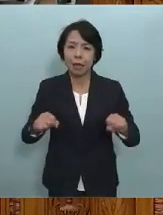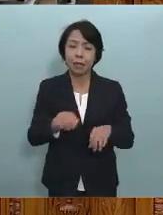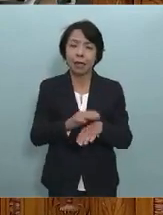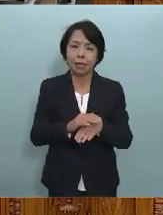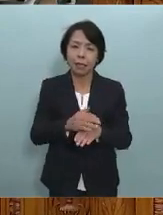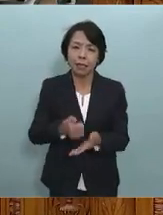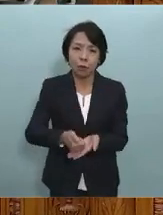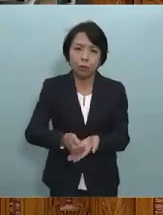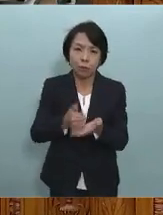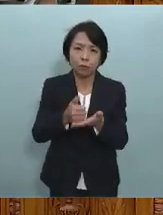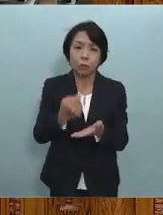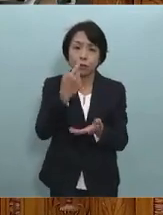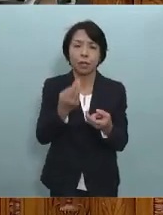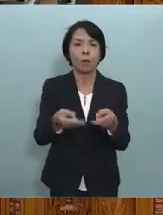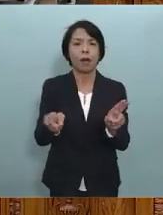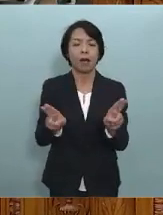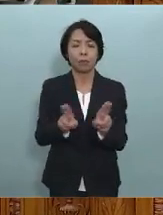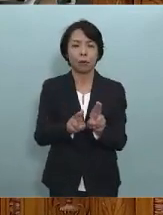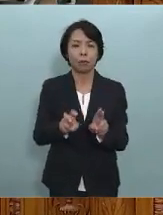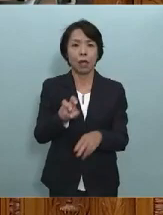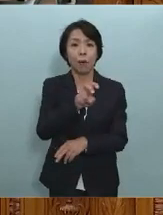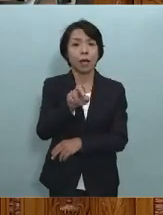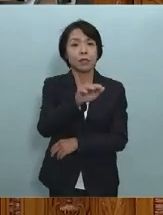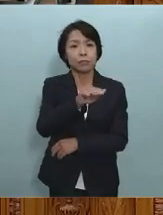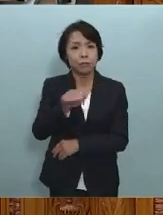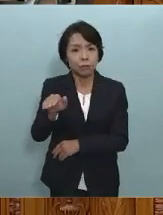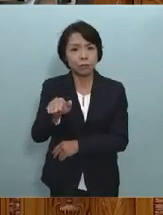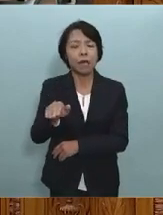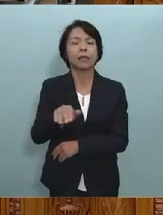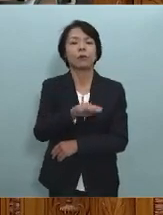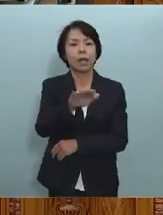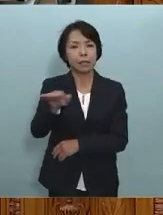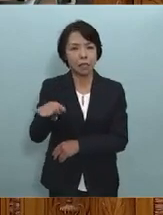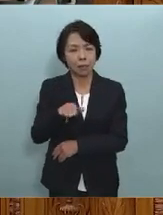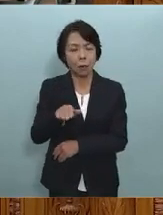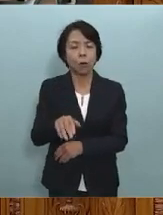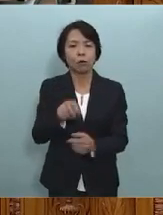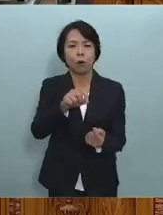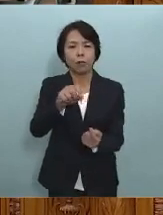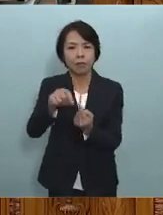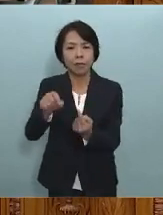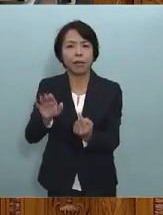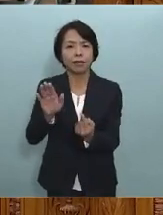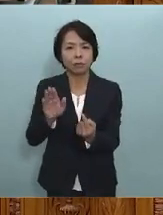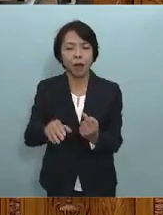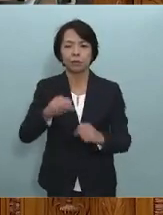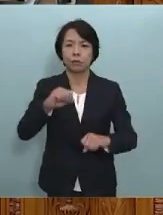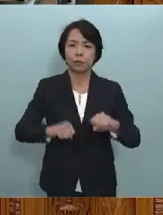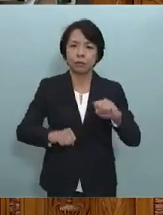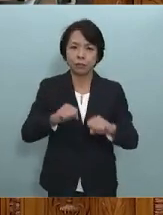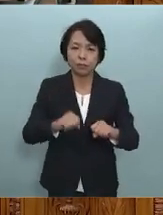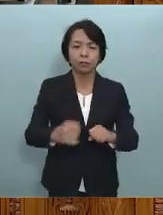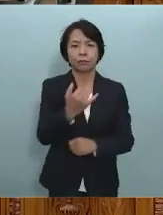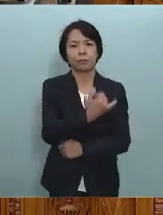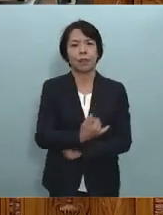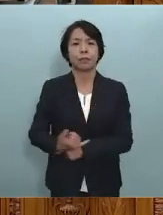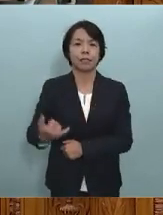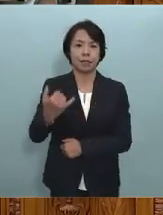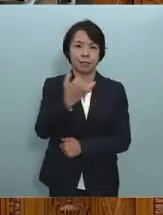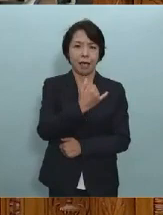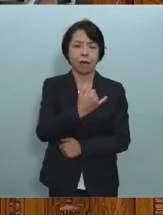いる我が党は20歳大でもにも選択肢の多い自由な人生を歩んでもらい